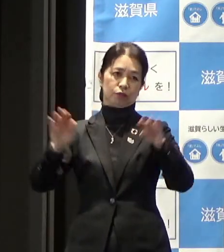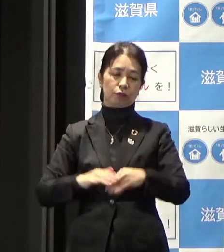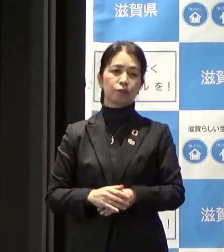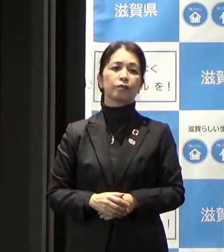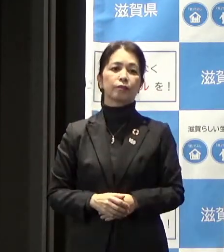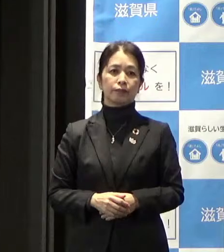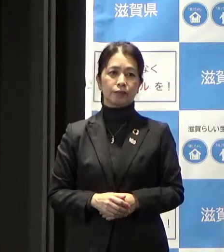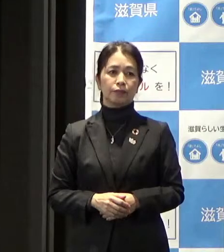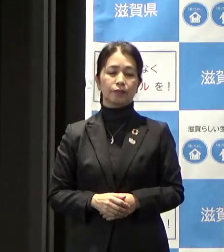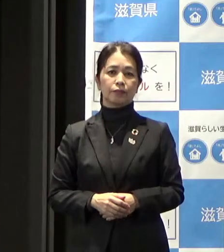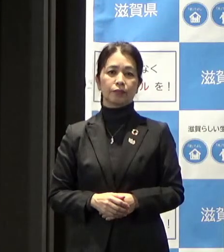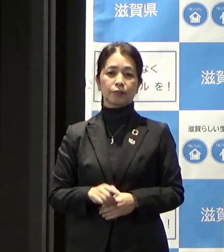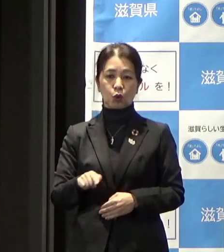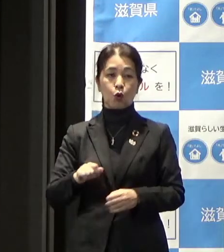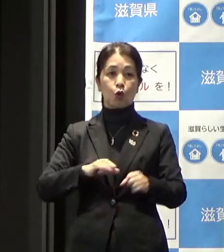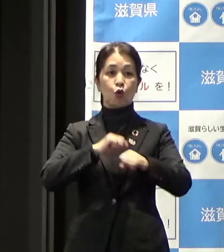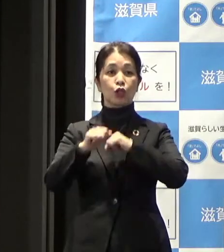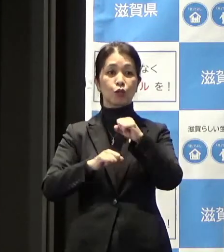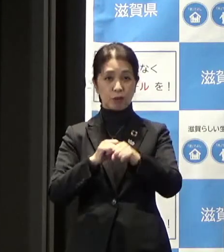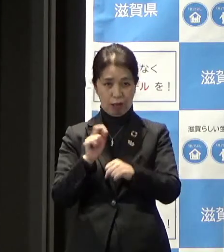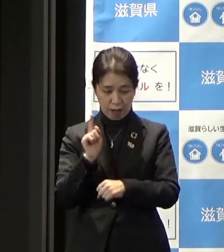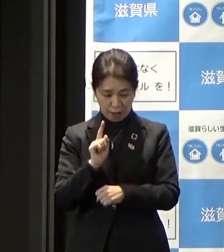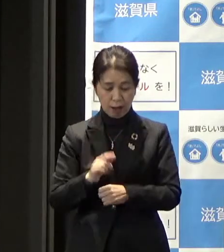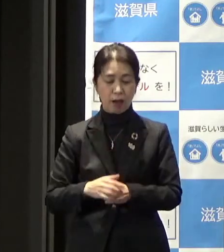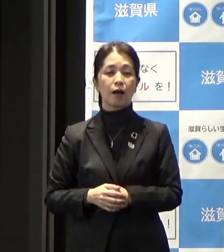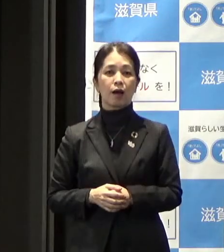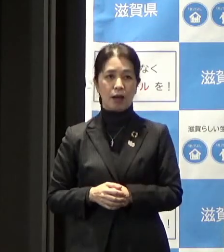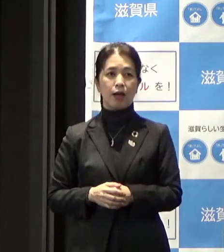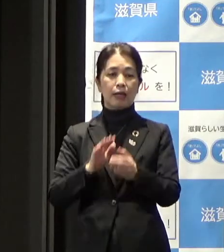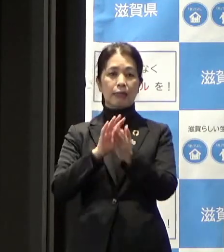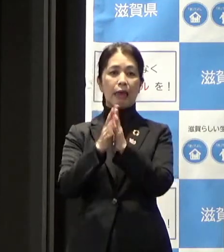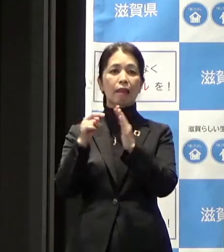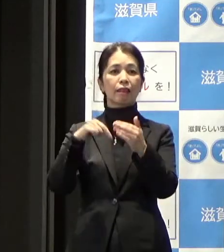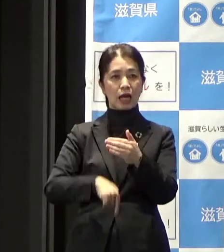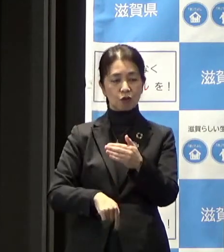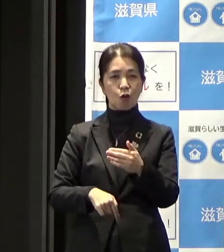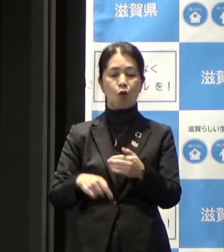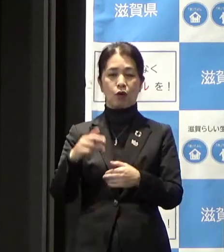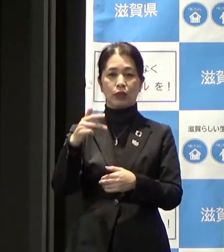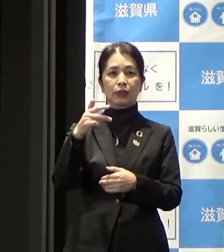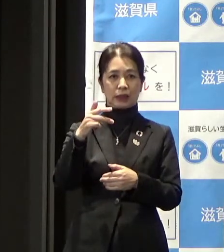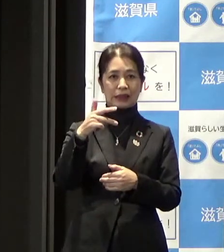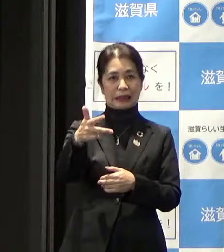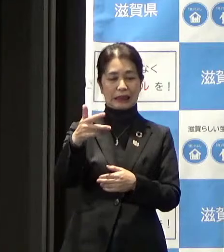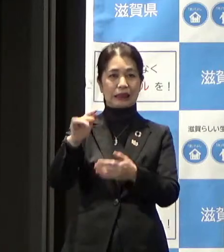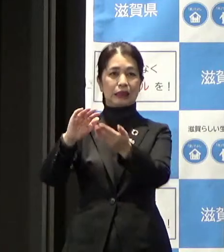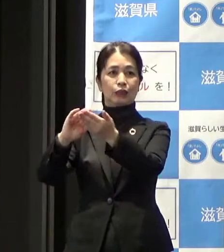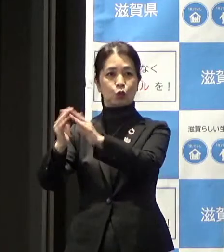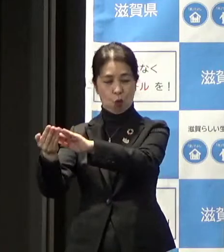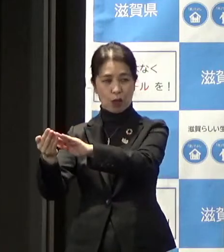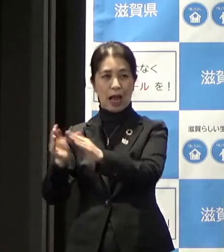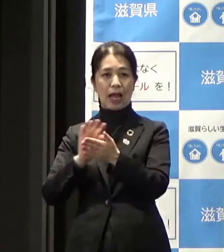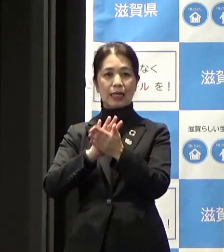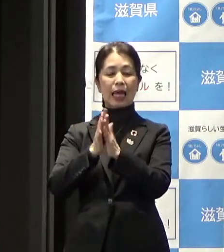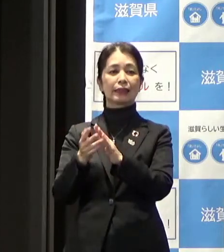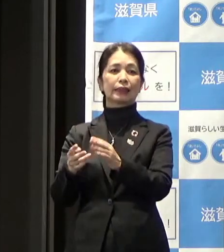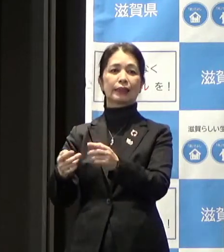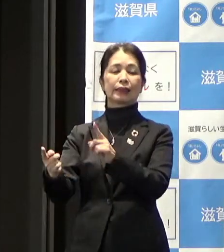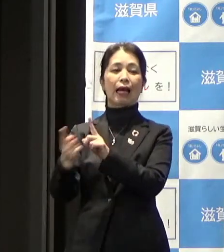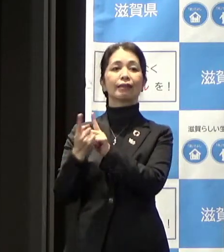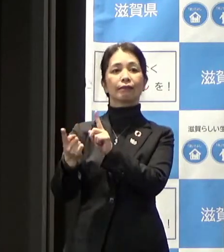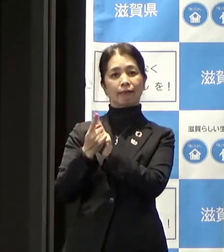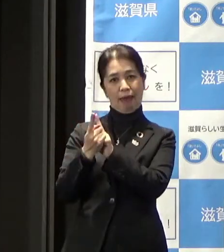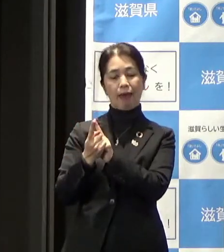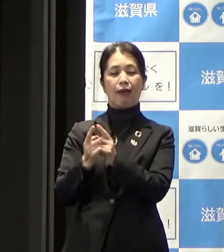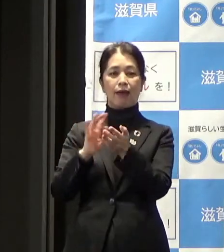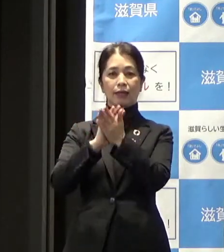この取り組みはですね、県内の市や町から県に対して、県立学校で